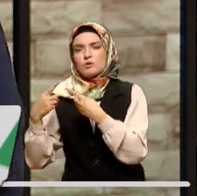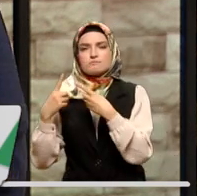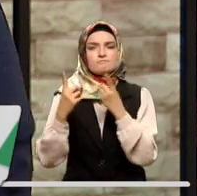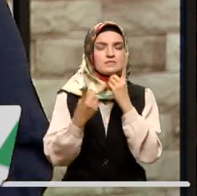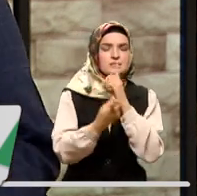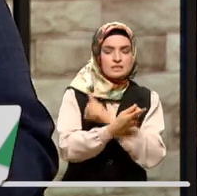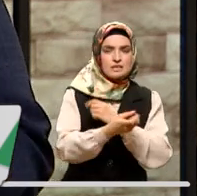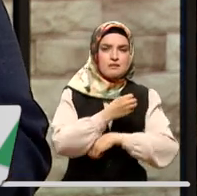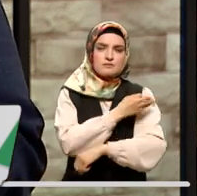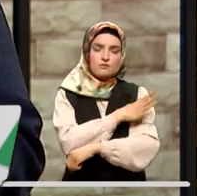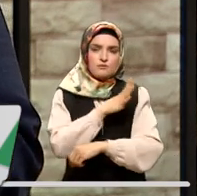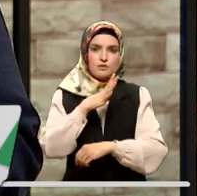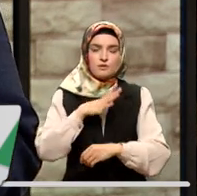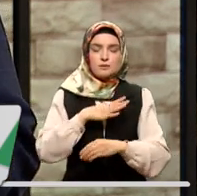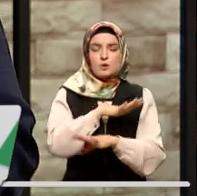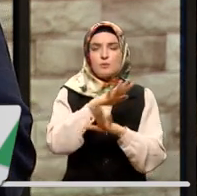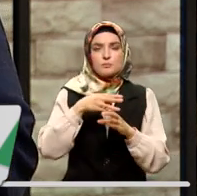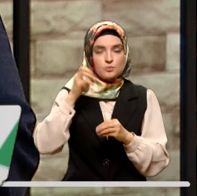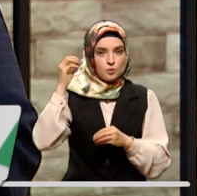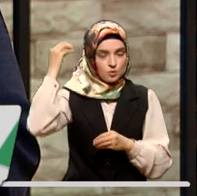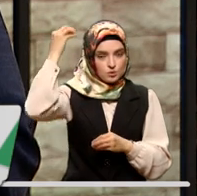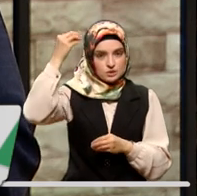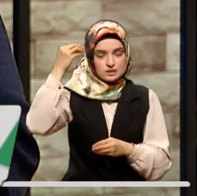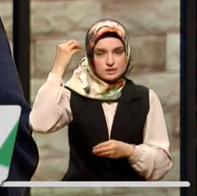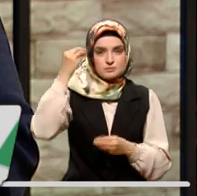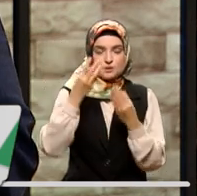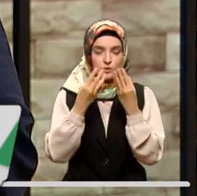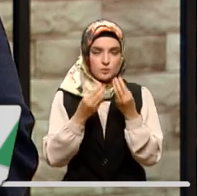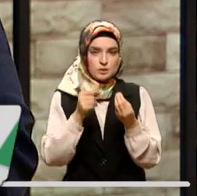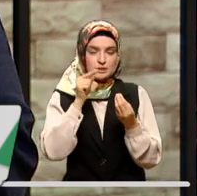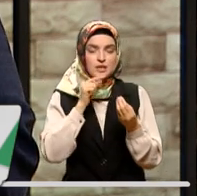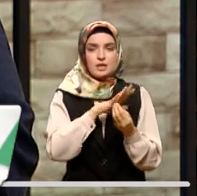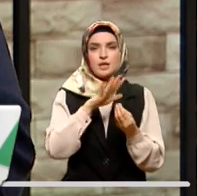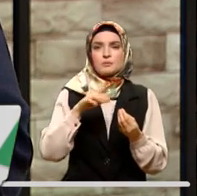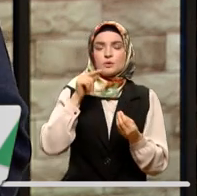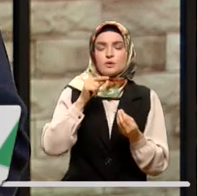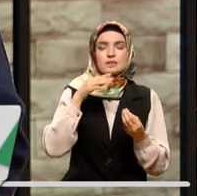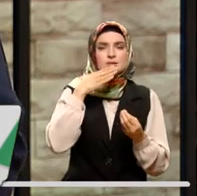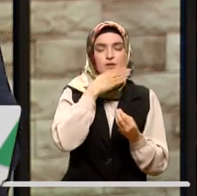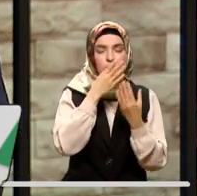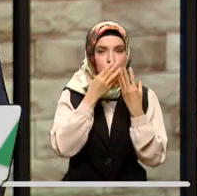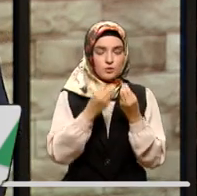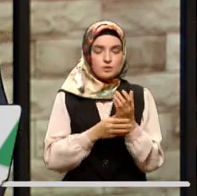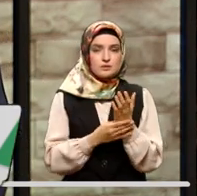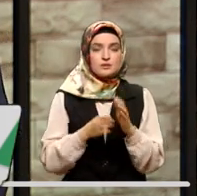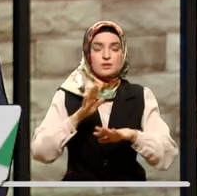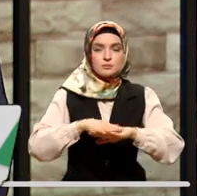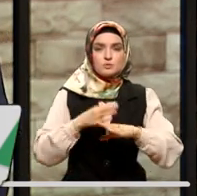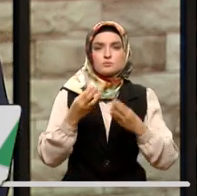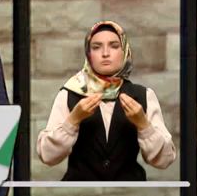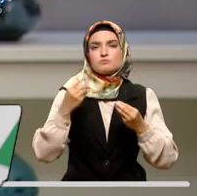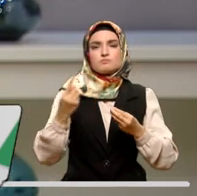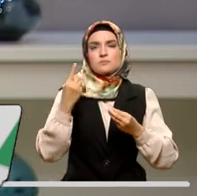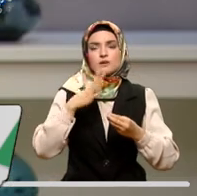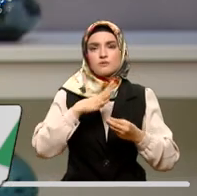hocalarımızın ufukları ölçüsünde hem de o yerel imkanlar ölçüsünde yapabilecekleri çok şey var.